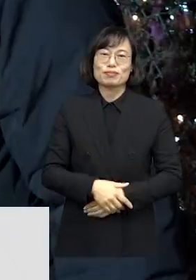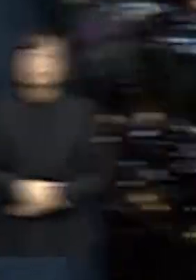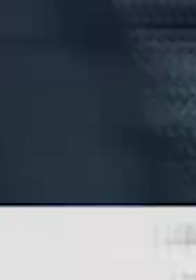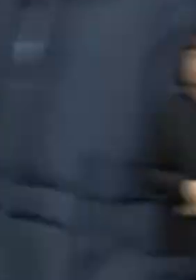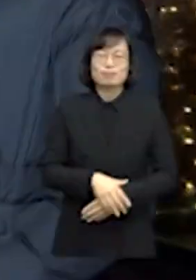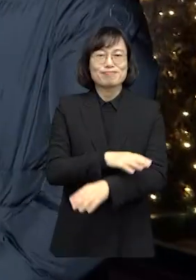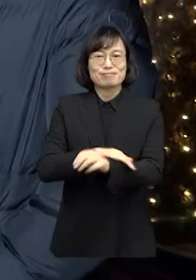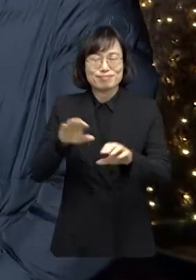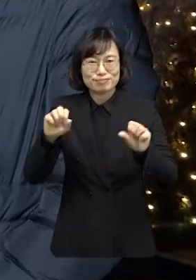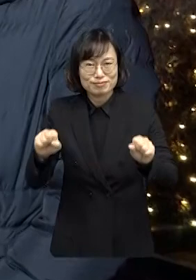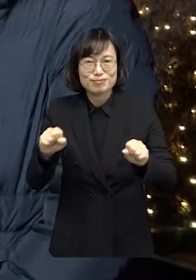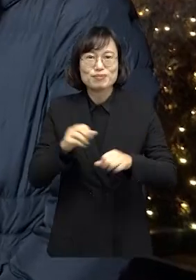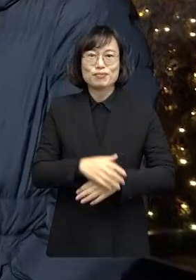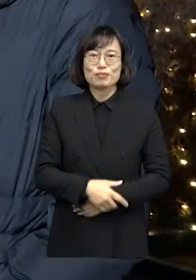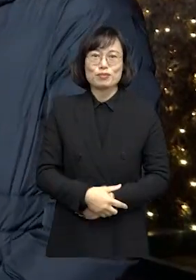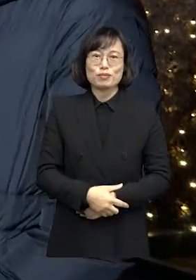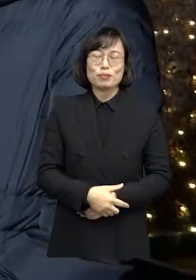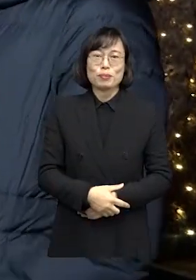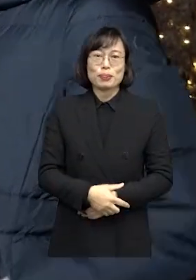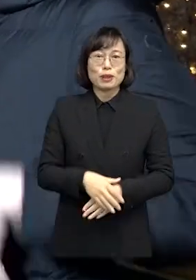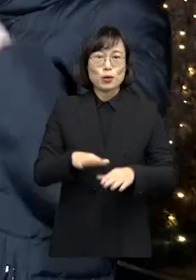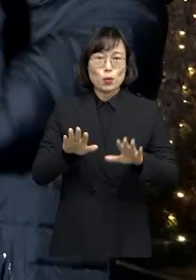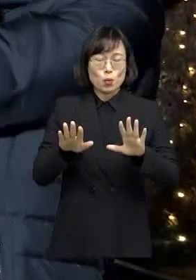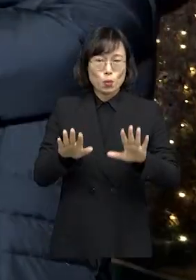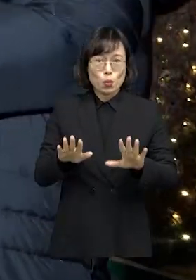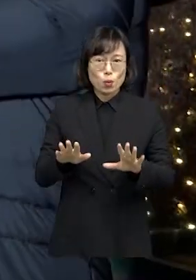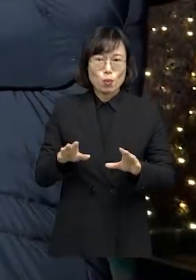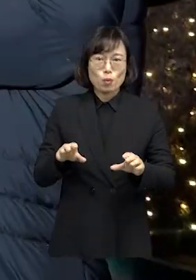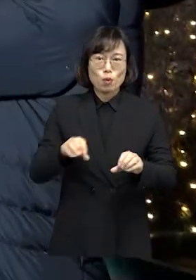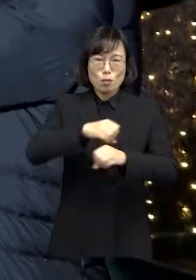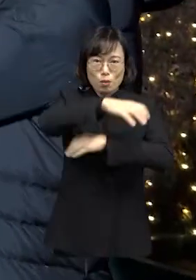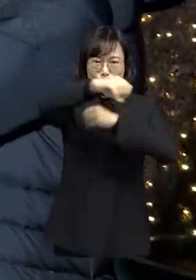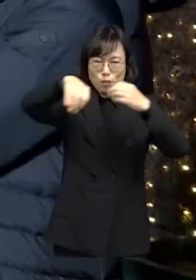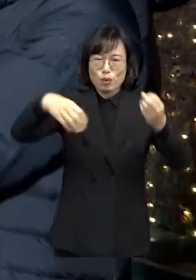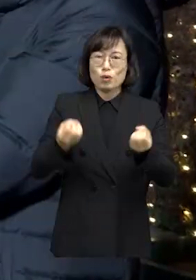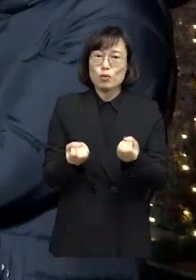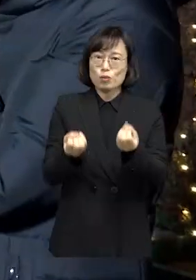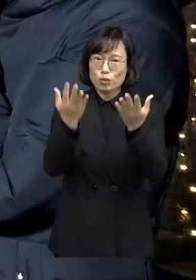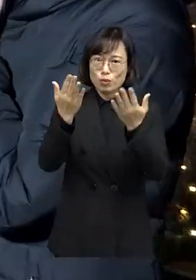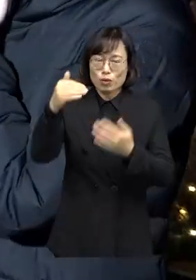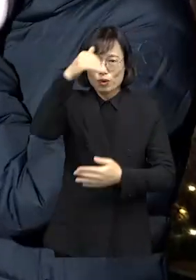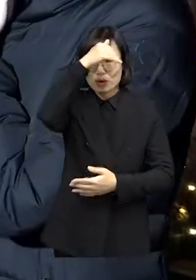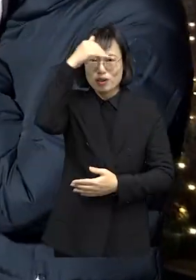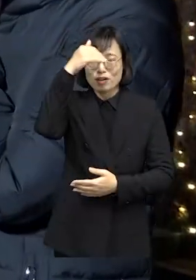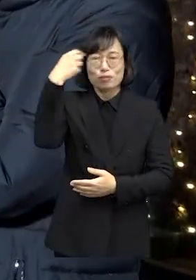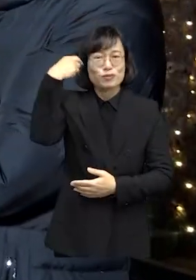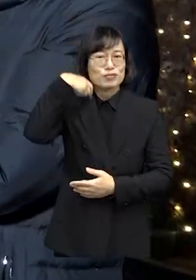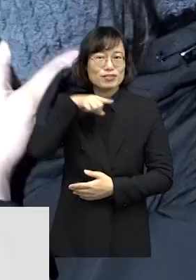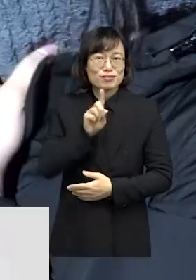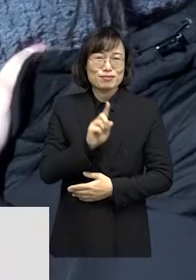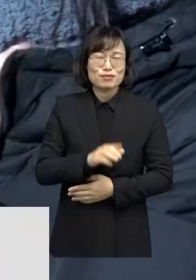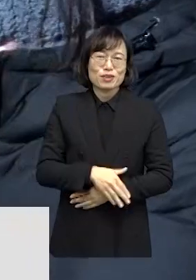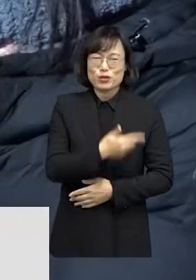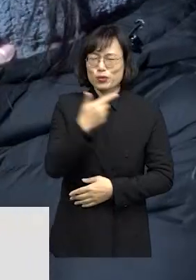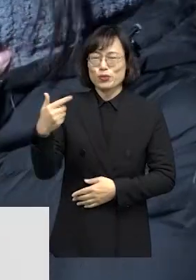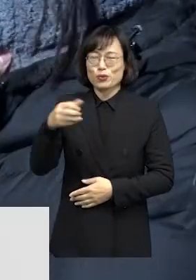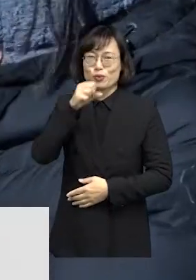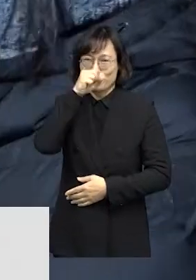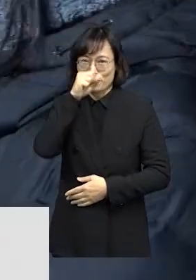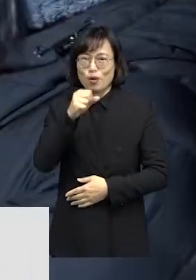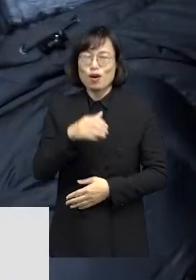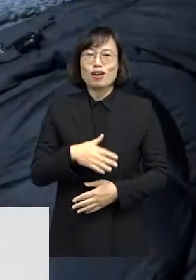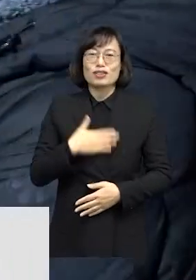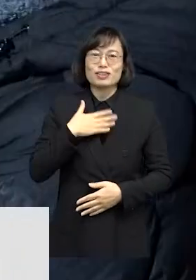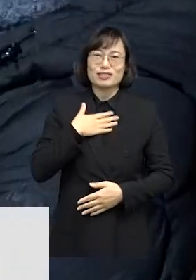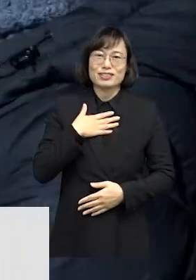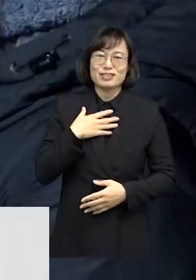같습니다. 안녕하세요. 네, 안녕하세요. 오늘 이렇게 불빛 정원 나와보니까 어떠세요? 아우, 너무 좋아요.